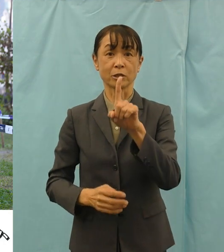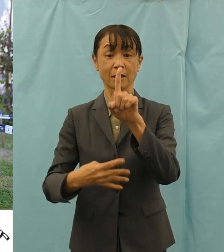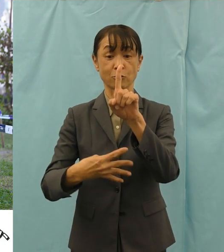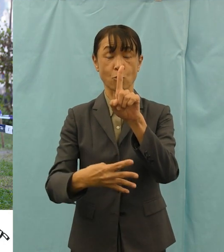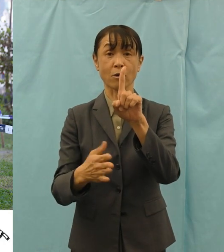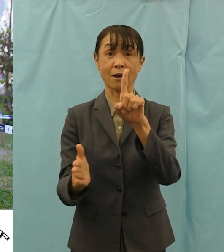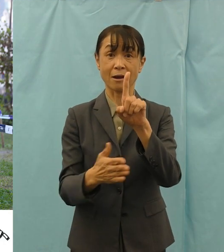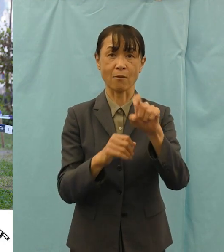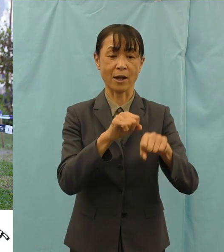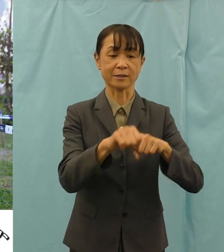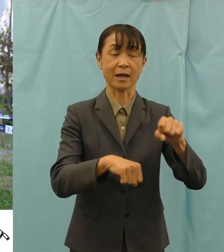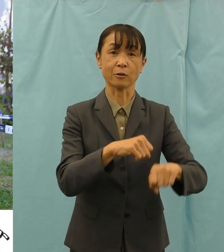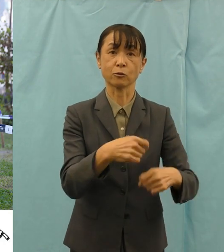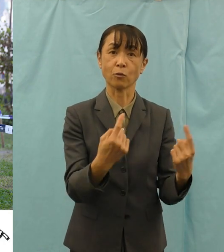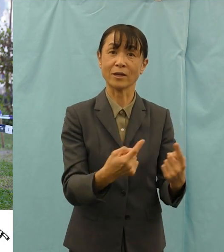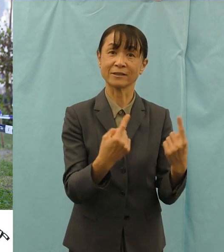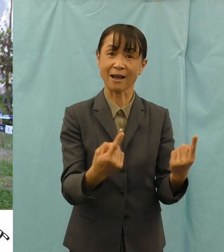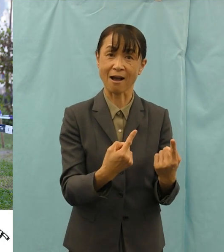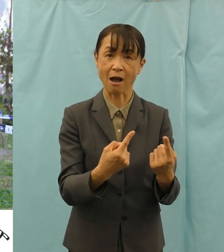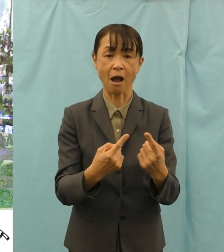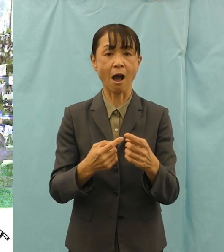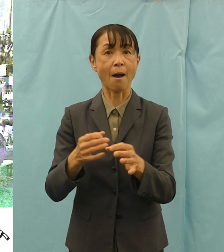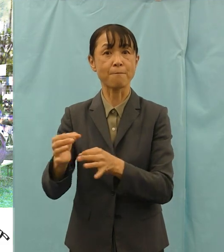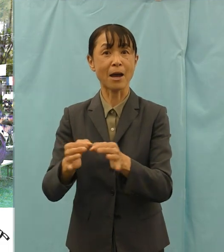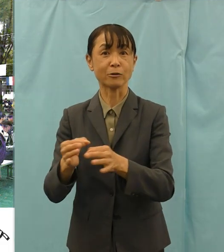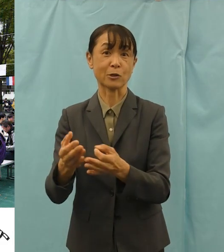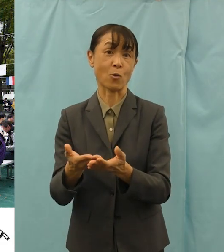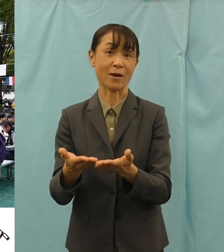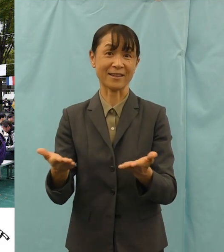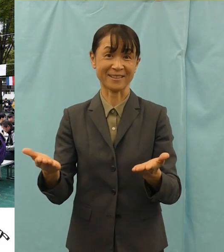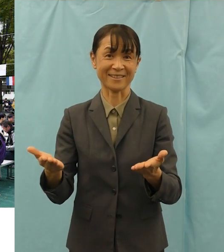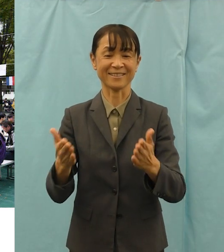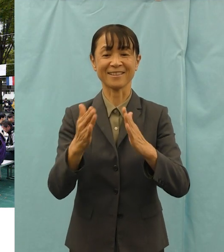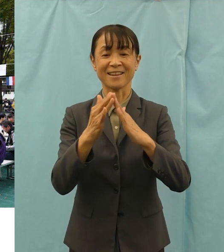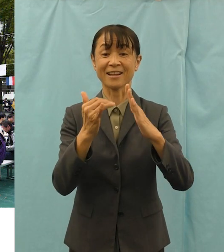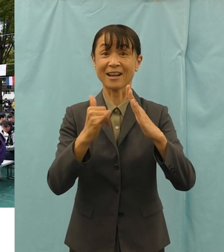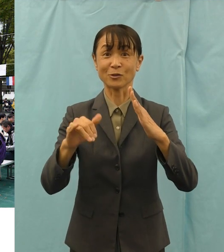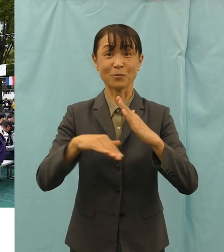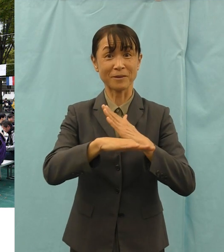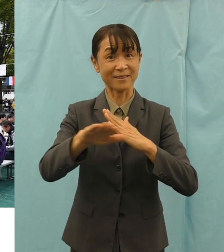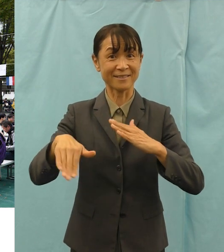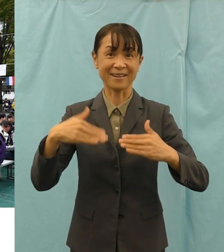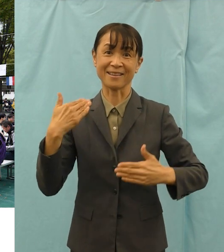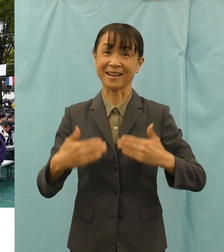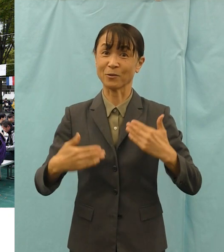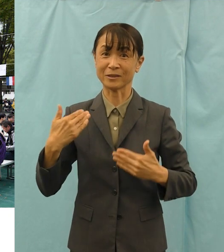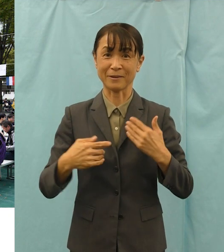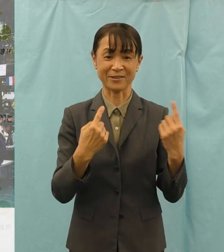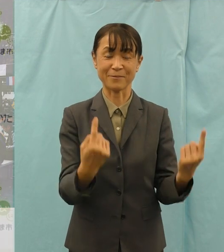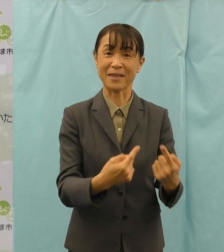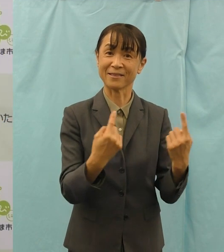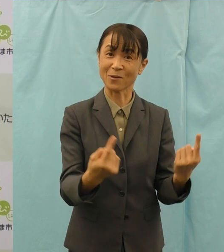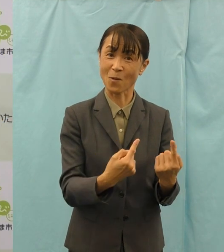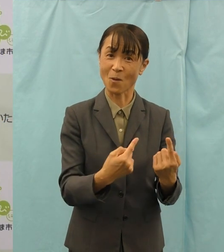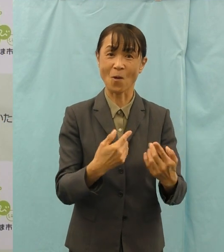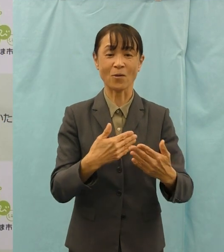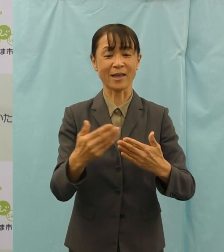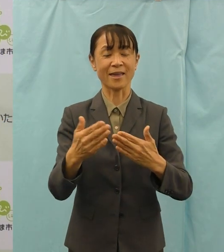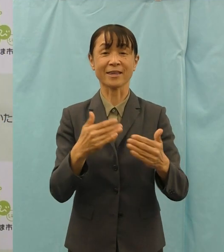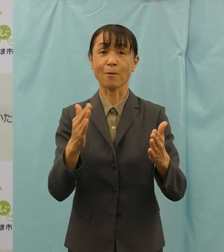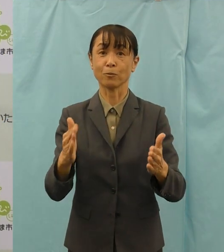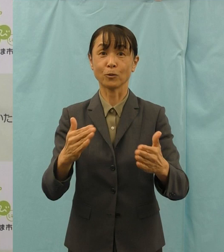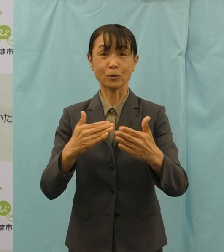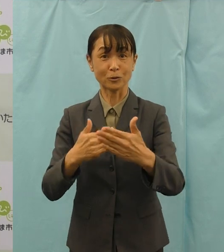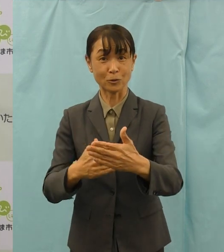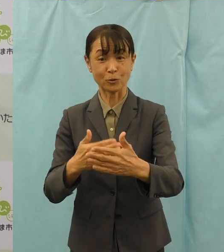前日からはサイクルフェスタや埼玉ルシェを開催し、家族連れの方が楽しめるイベントや体